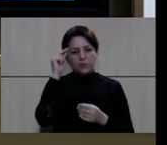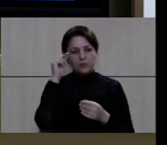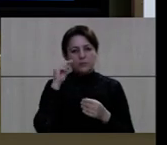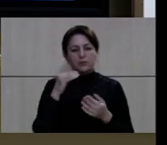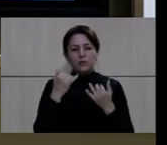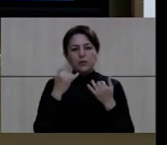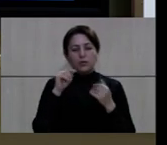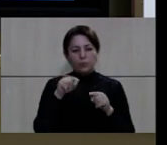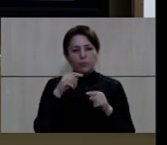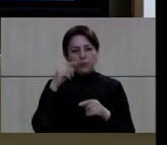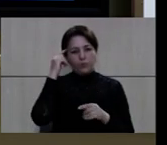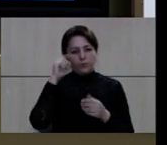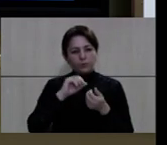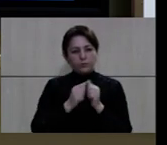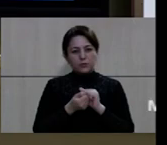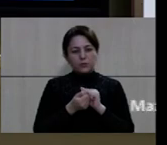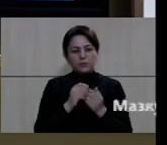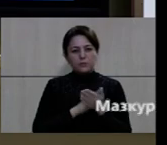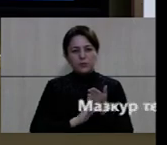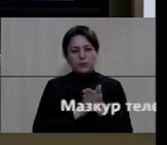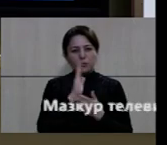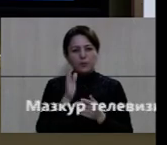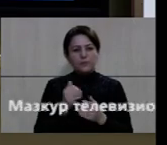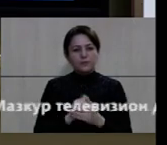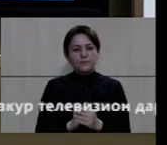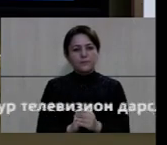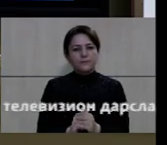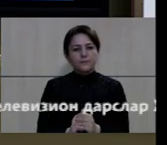bilimlaringizni mustahkamlab, takrorlab olamiz.